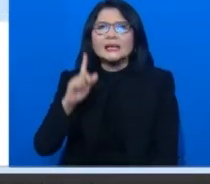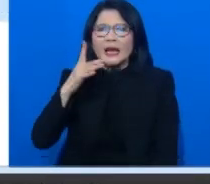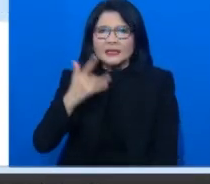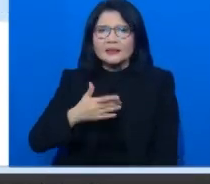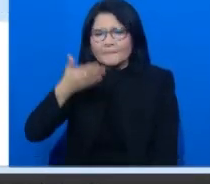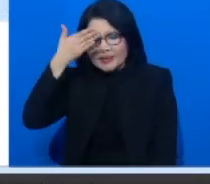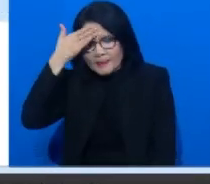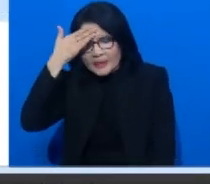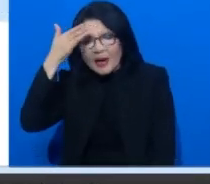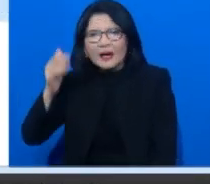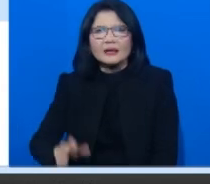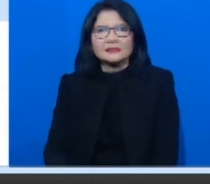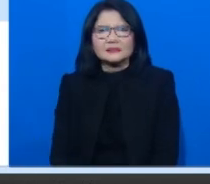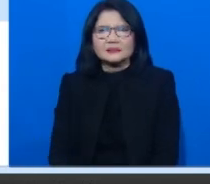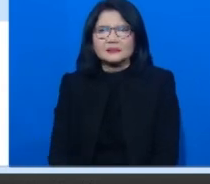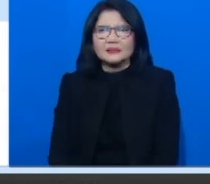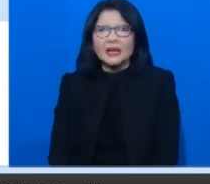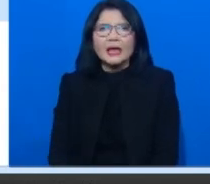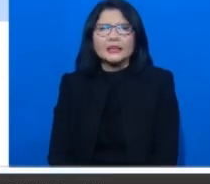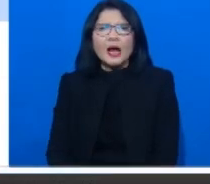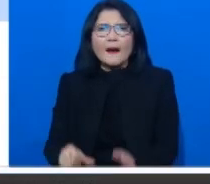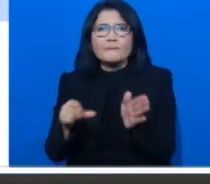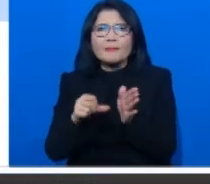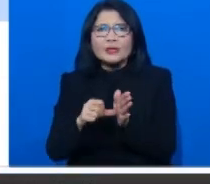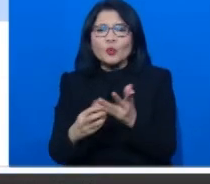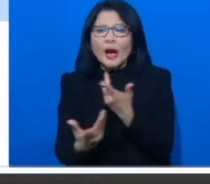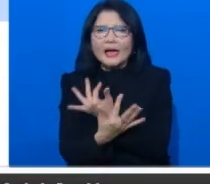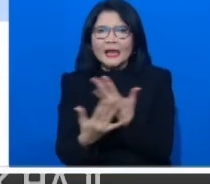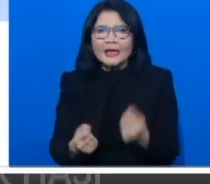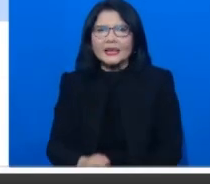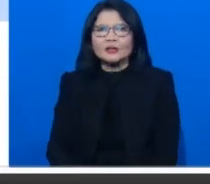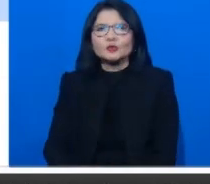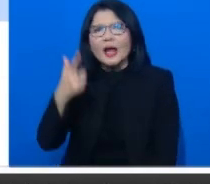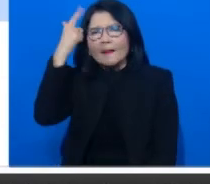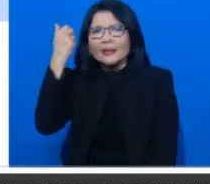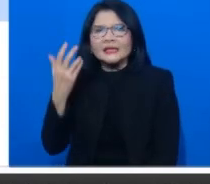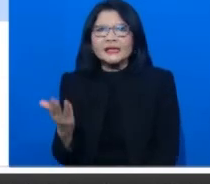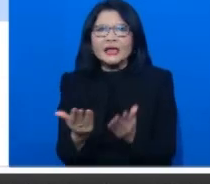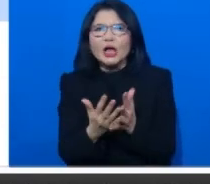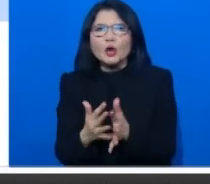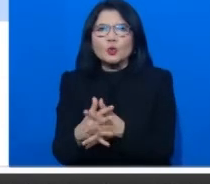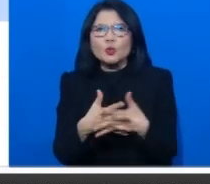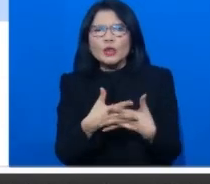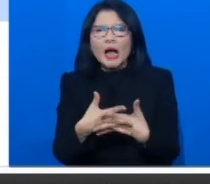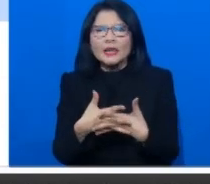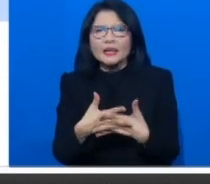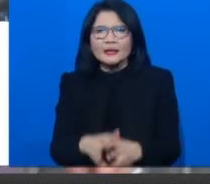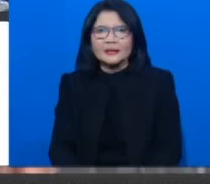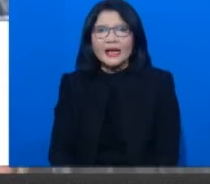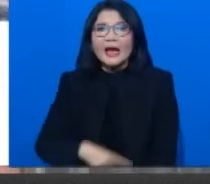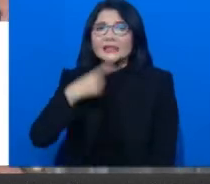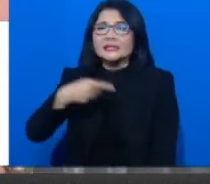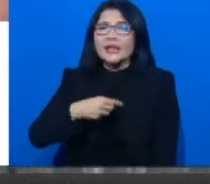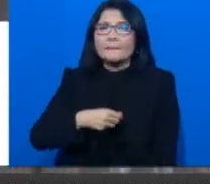ibadah. Udin juga ikut membantu anak-anak sekitar belajar mengaji Al-Quran di masjid. Bahkan setiap Senin